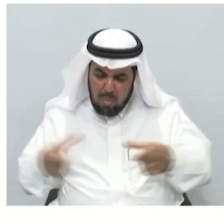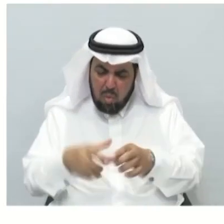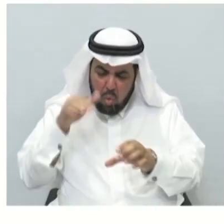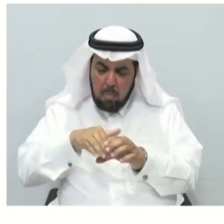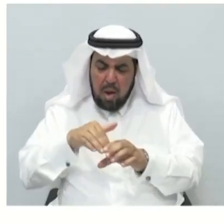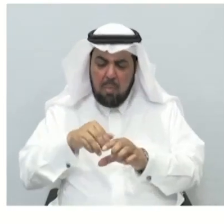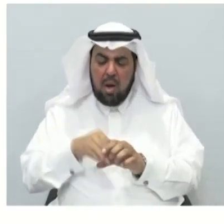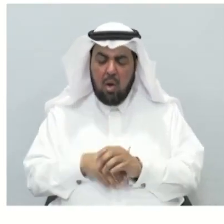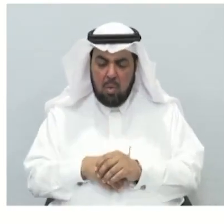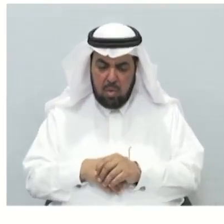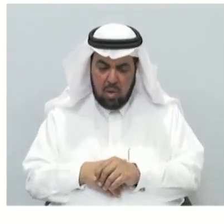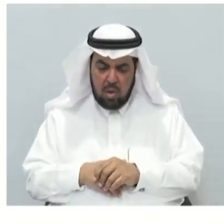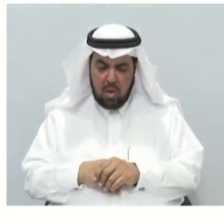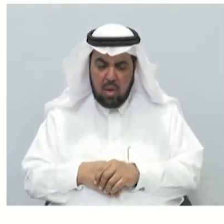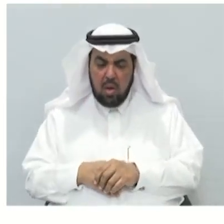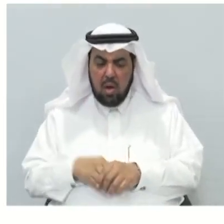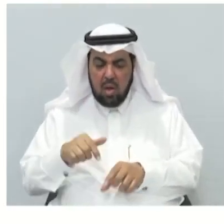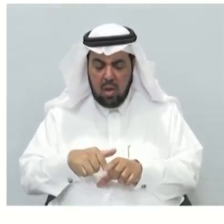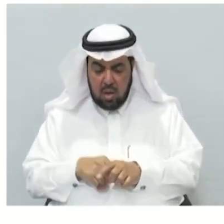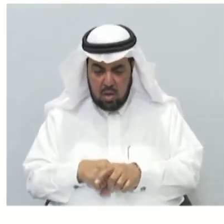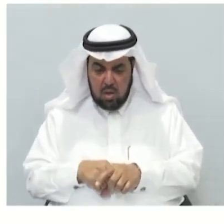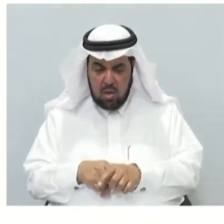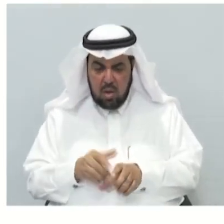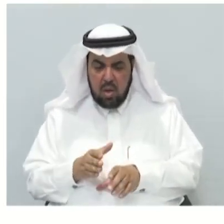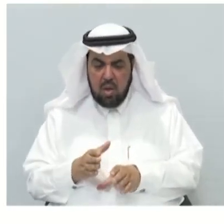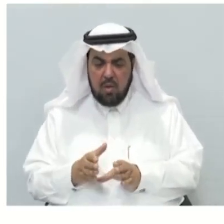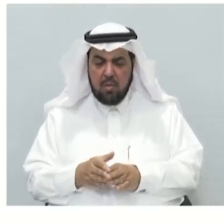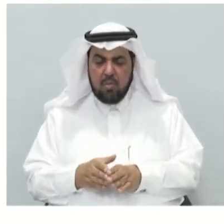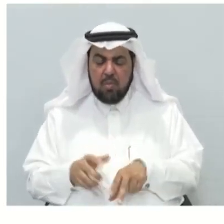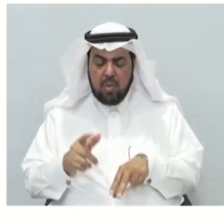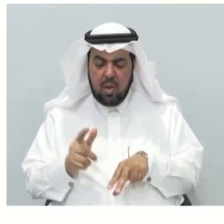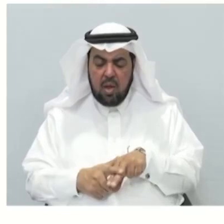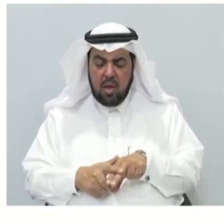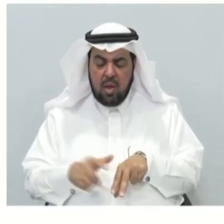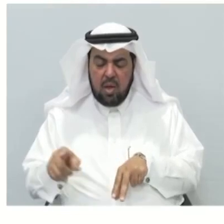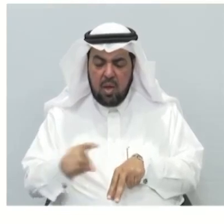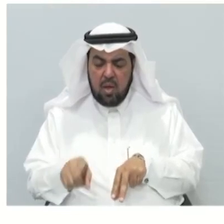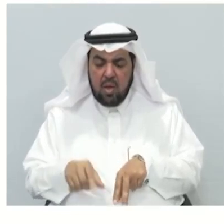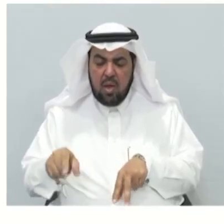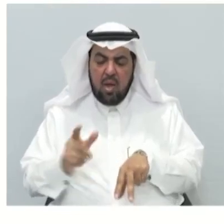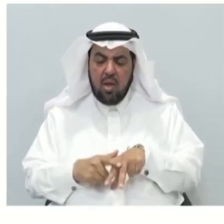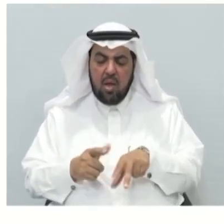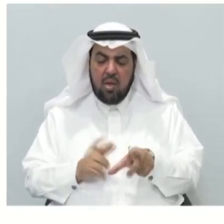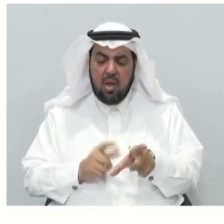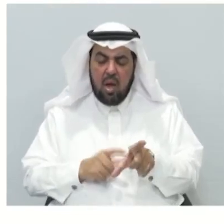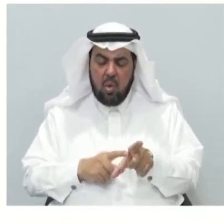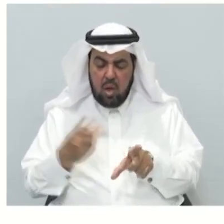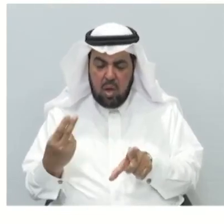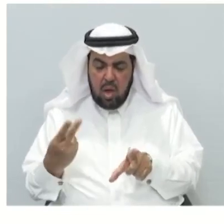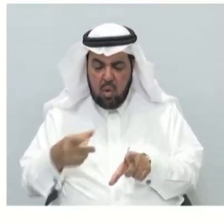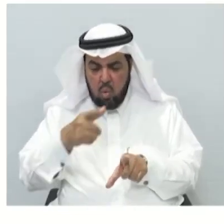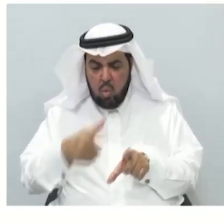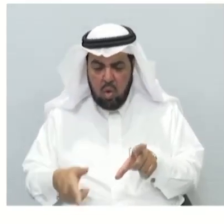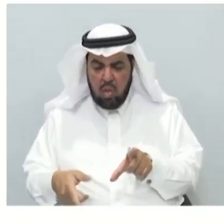بينهما لانه قاعد تكلم عن ايش عن اي اس اي لاحظ معي زاويتين هنا والضلع